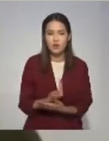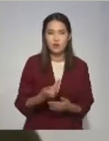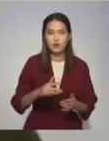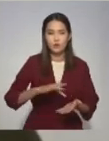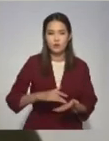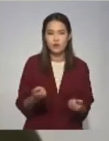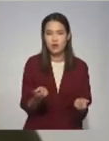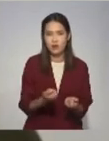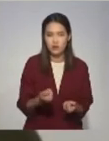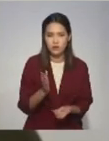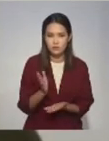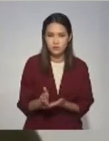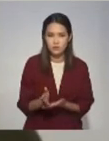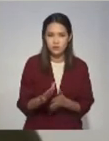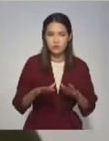аз болуы.